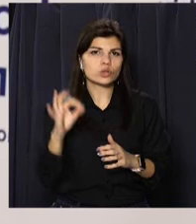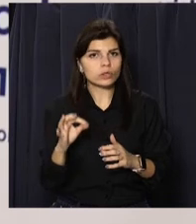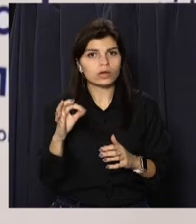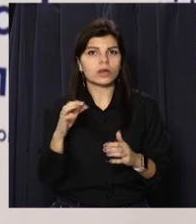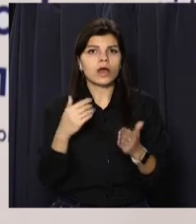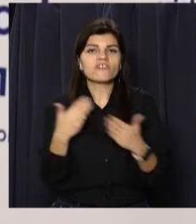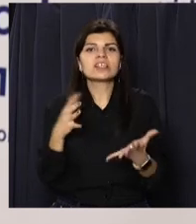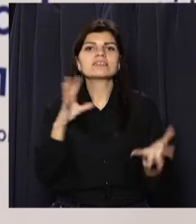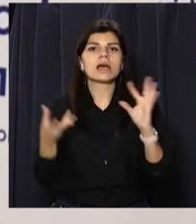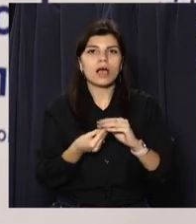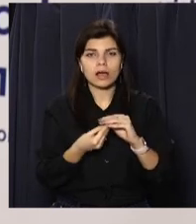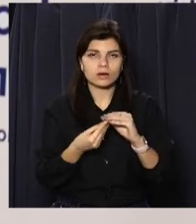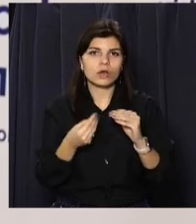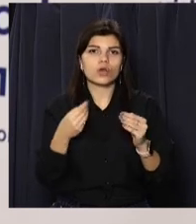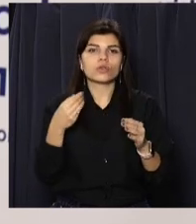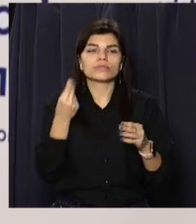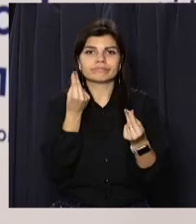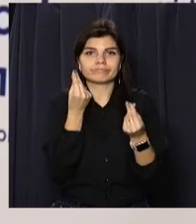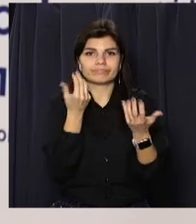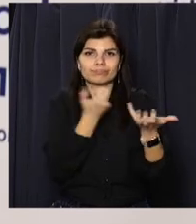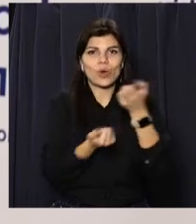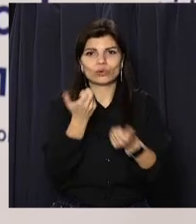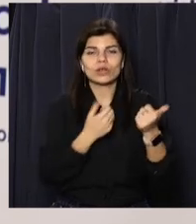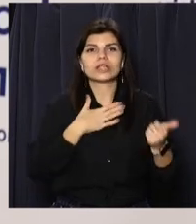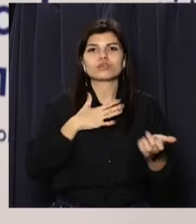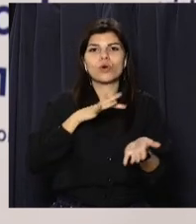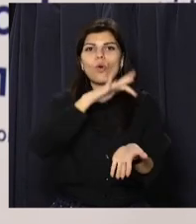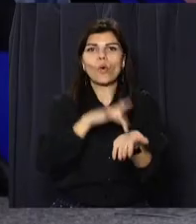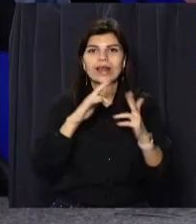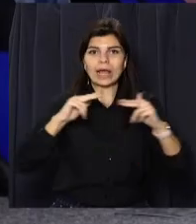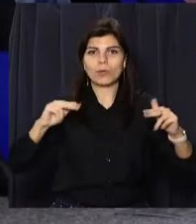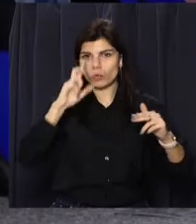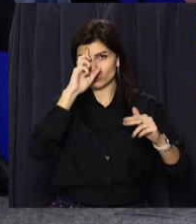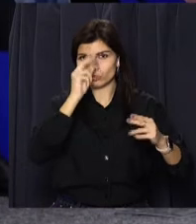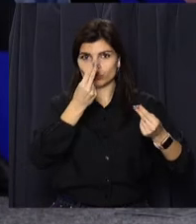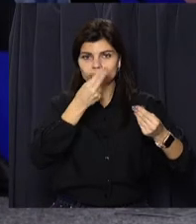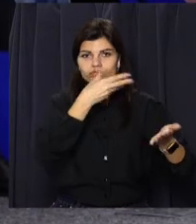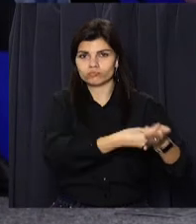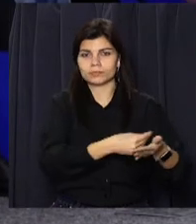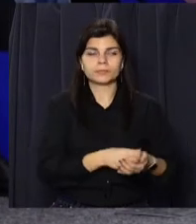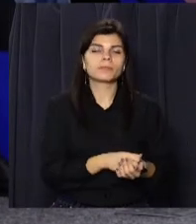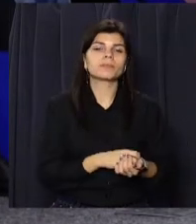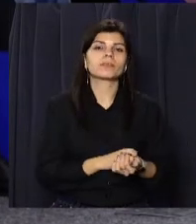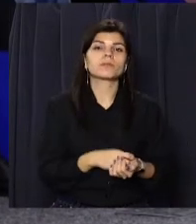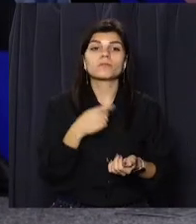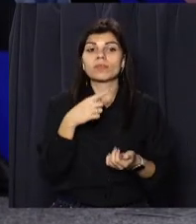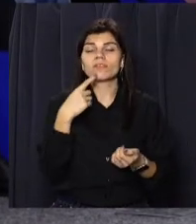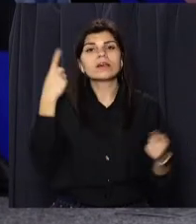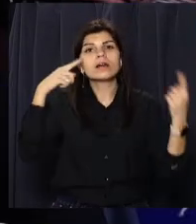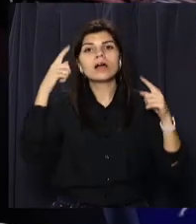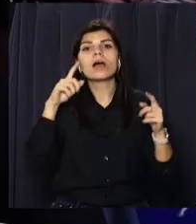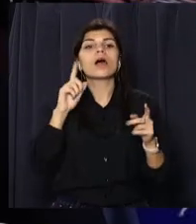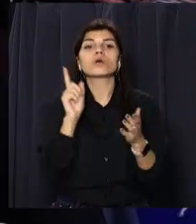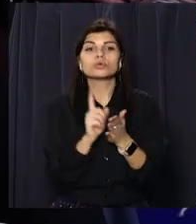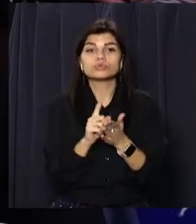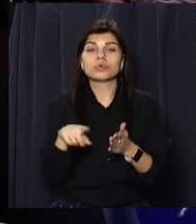0,5% від загального обсягу доходів нашого міського бюджету. Серед переможців і проєкт, який має